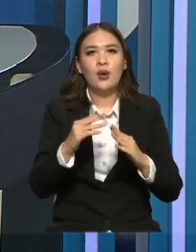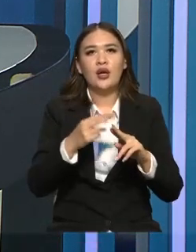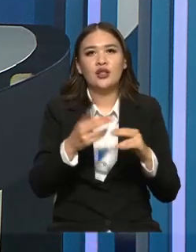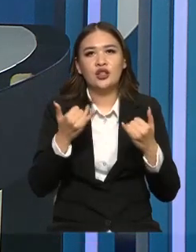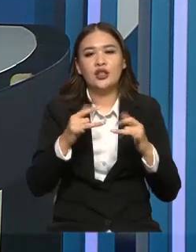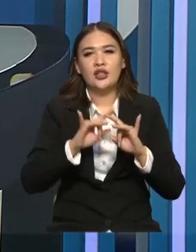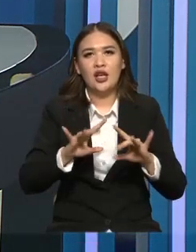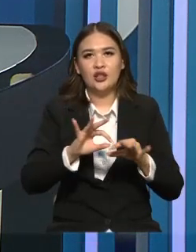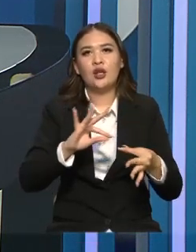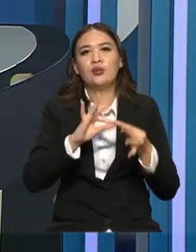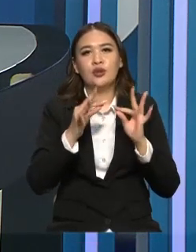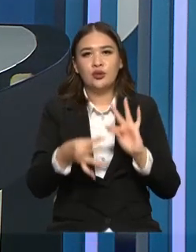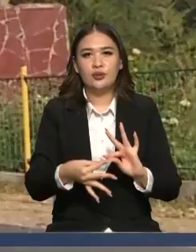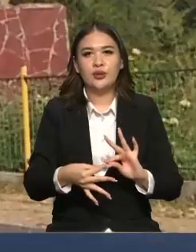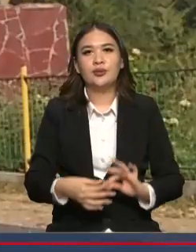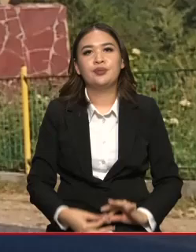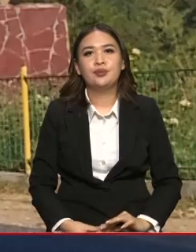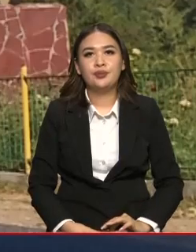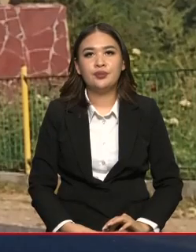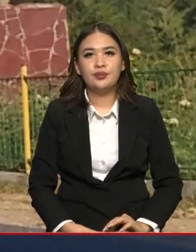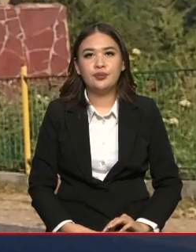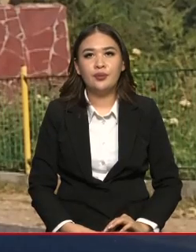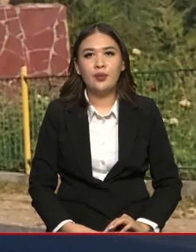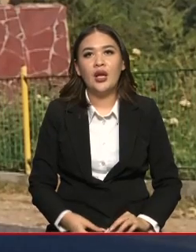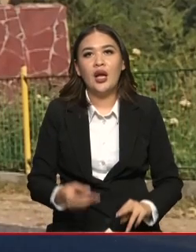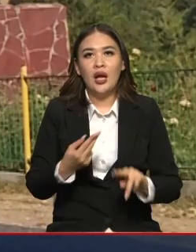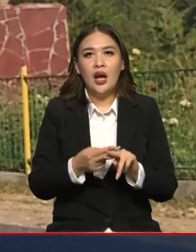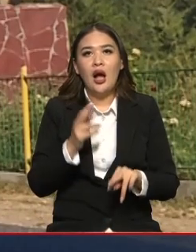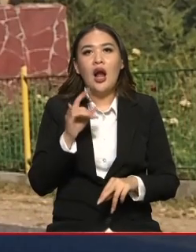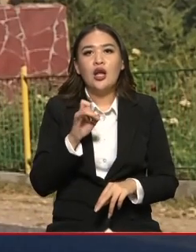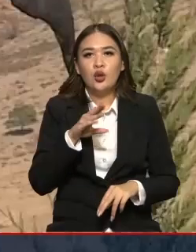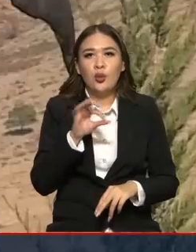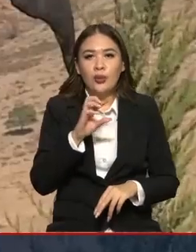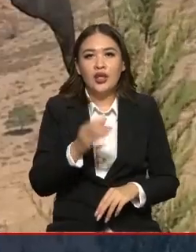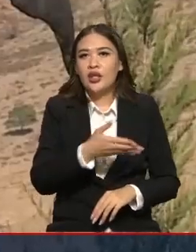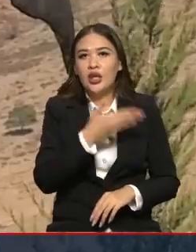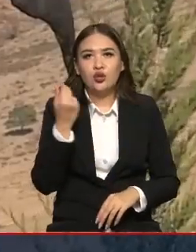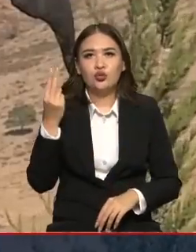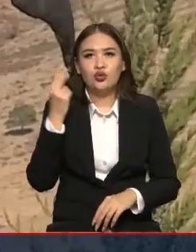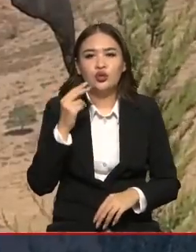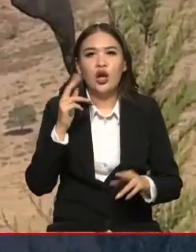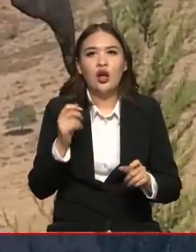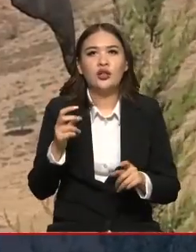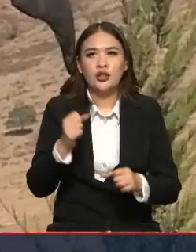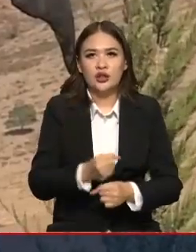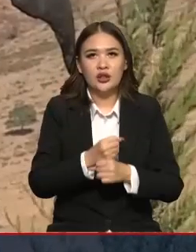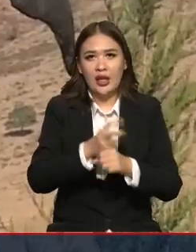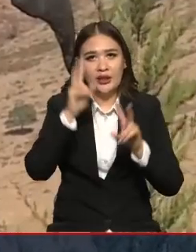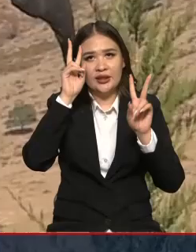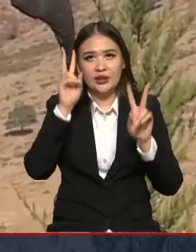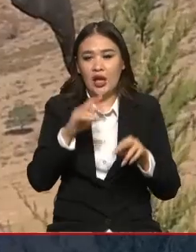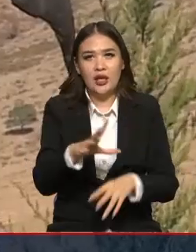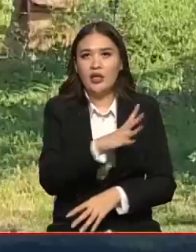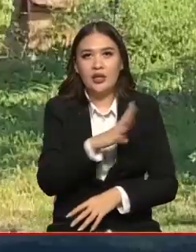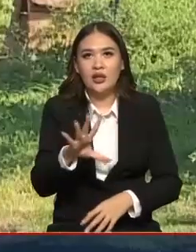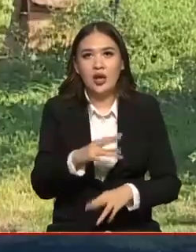расскажет Наш корреспондент в селе каратобе нет джигита который бы не даже на везде в